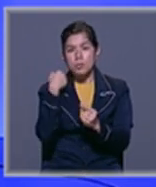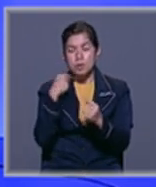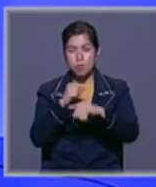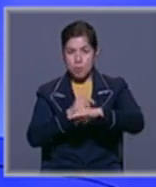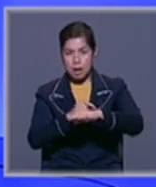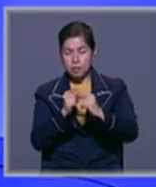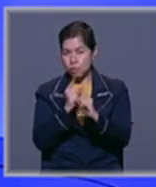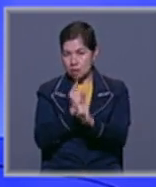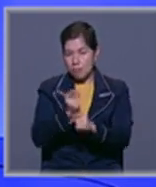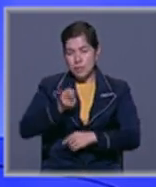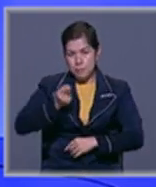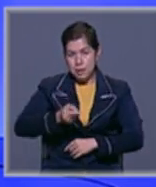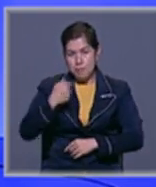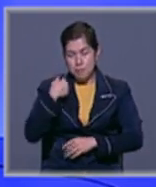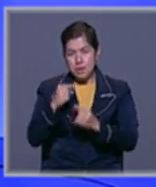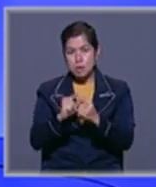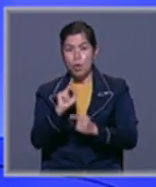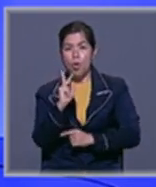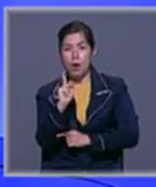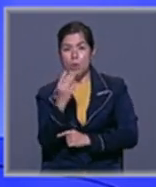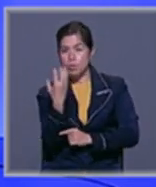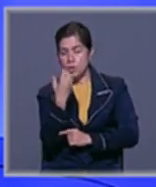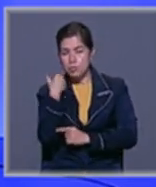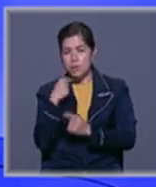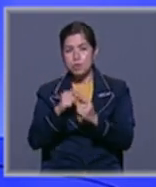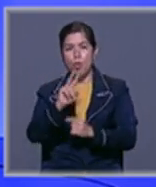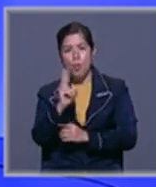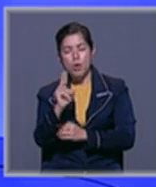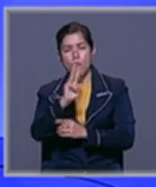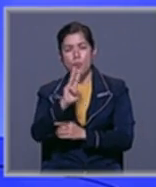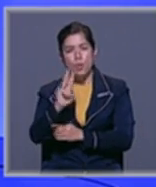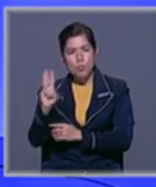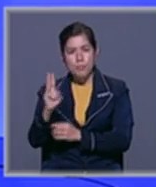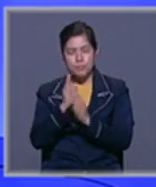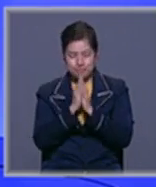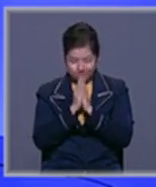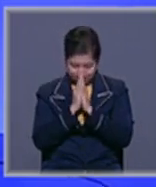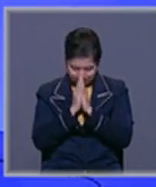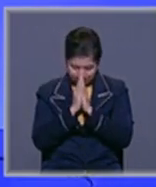าเดียวกันนี้ทางช่อง Voice Page Voice TV Overview และเว็บไซต์ voicetv.co.th ครับสวัสดีครับ